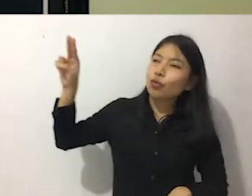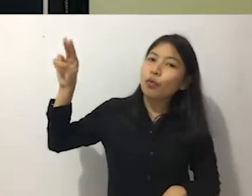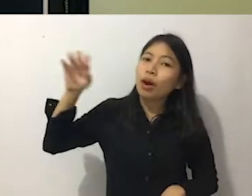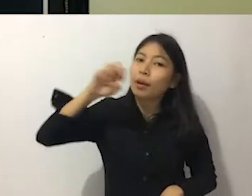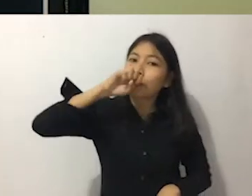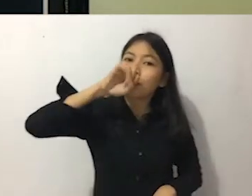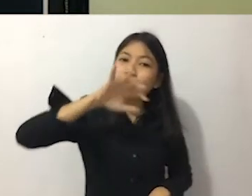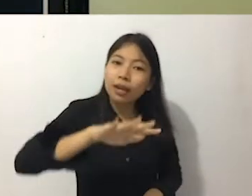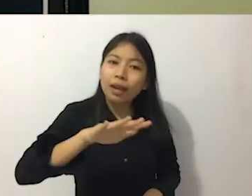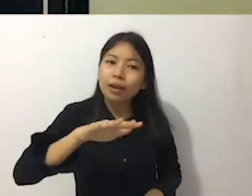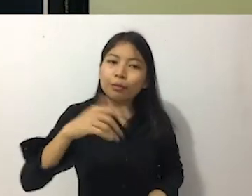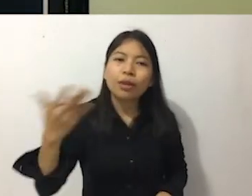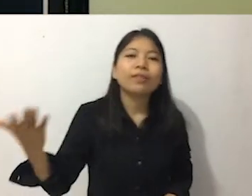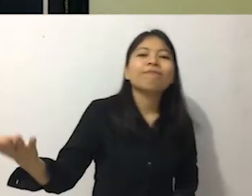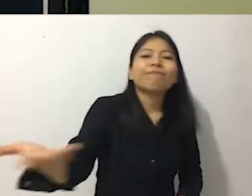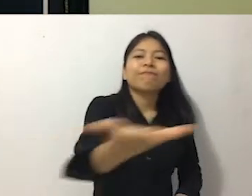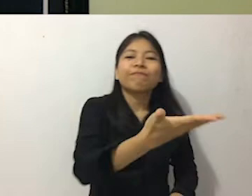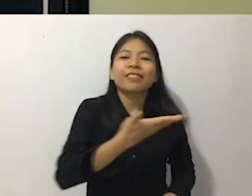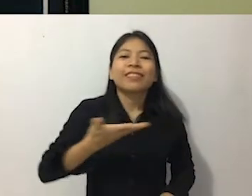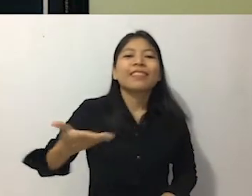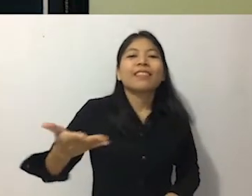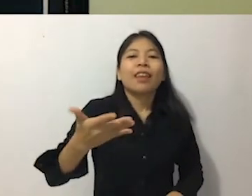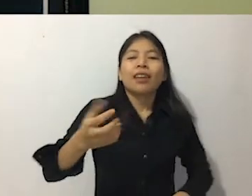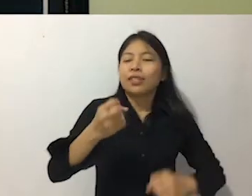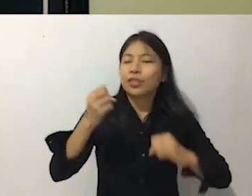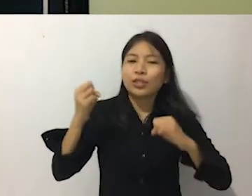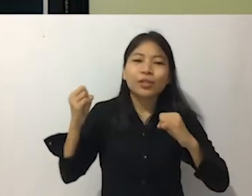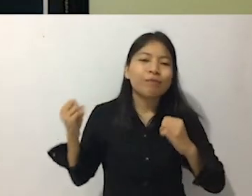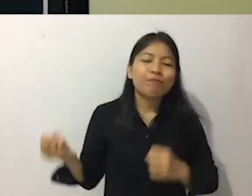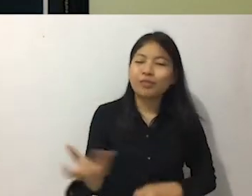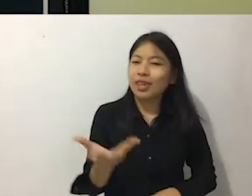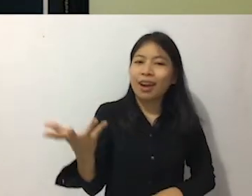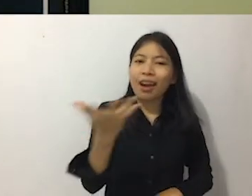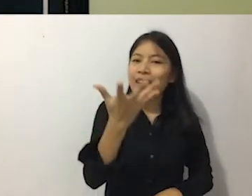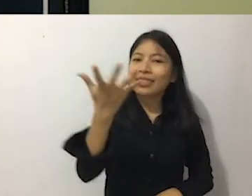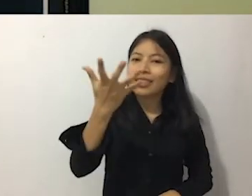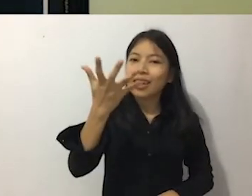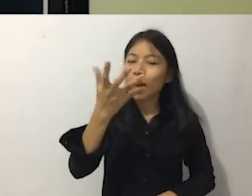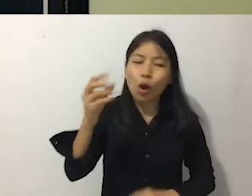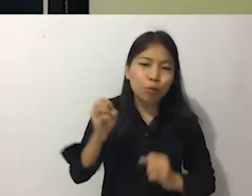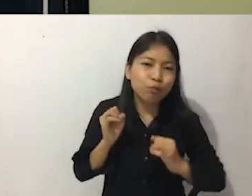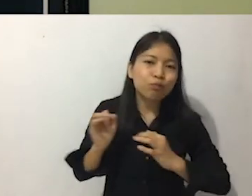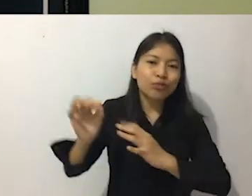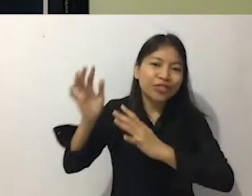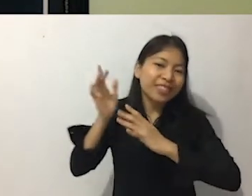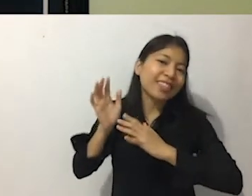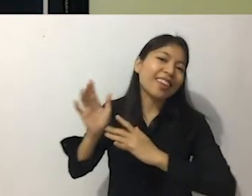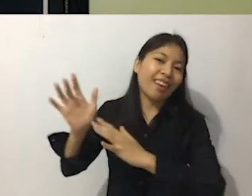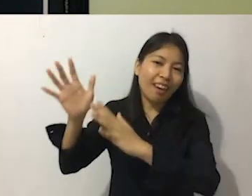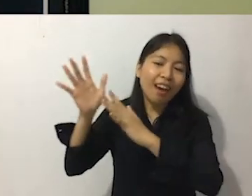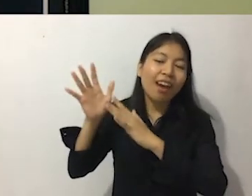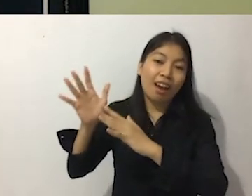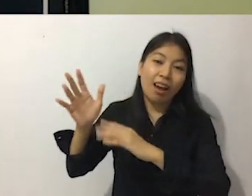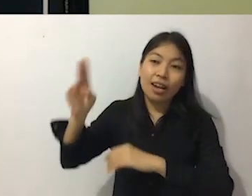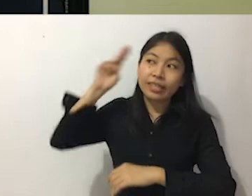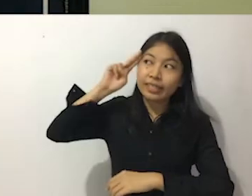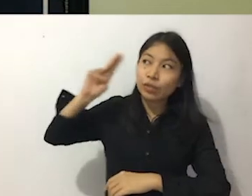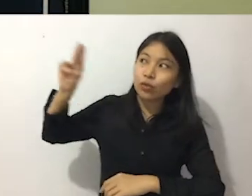berharga. Tuhan berkata kita mulia. Tuhan berkata Dia mengasihi